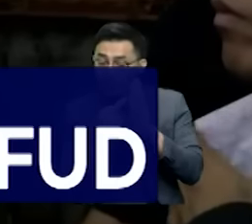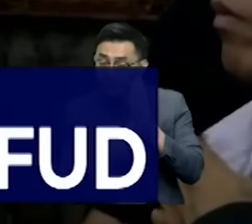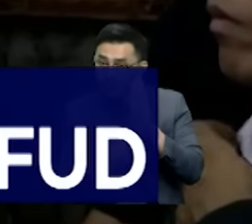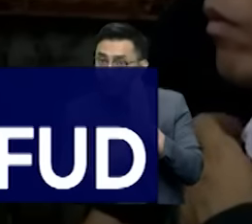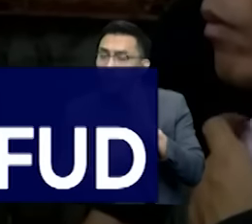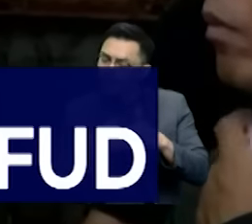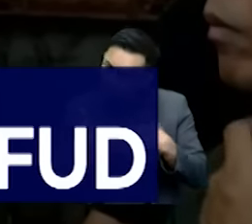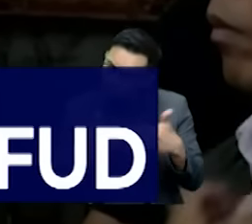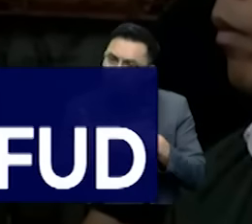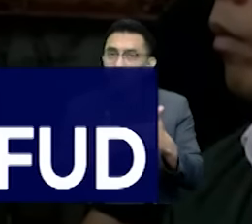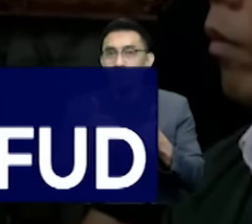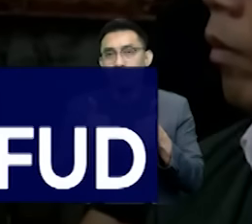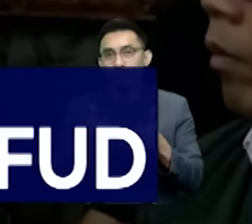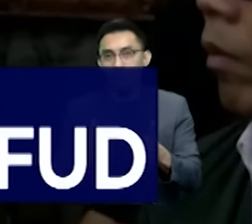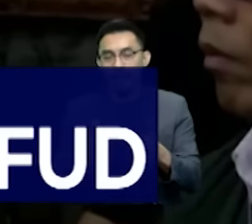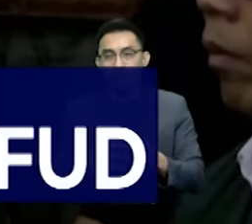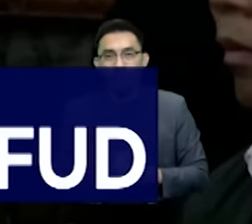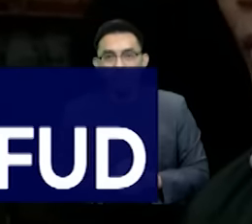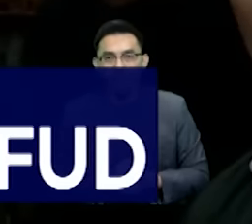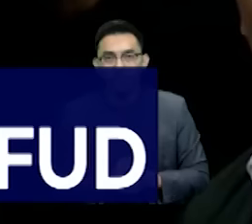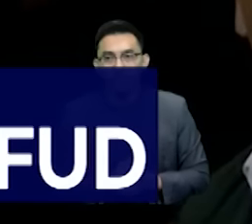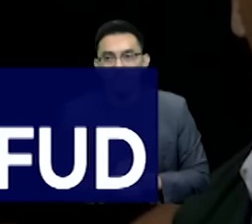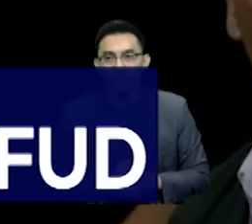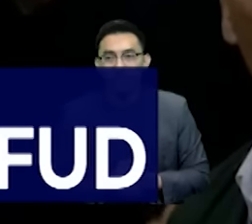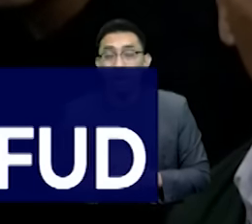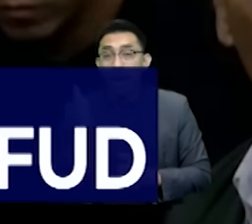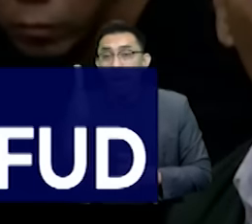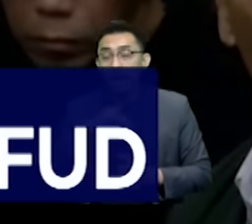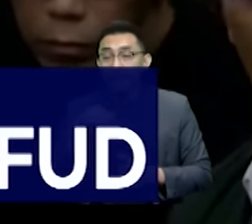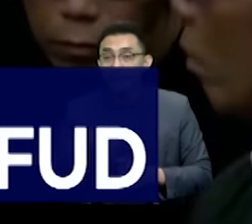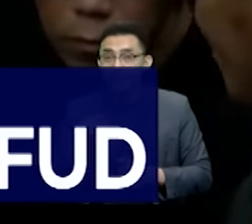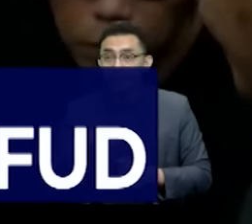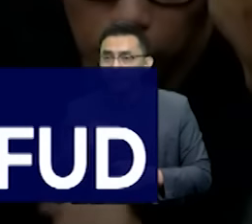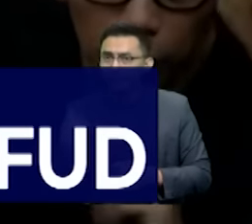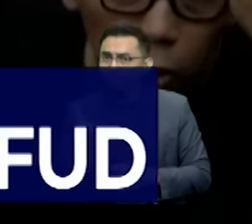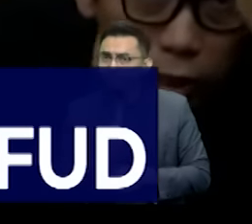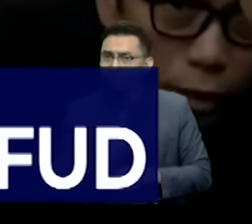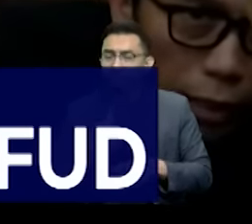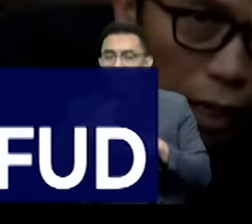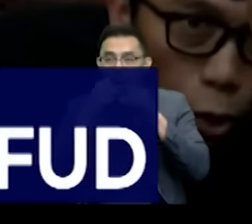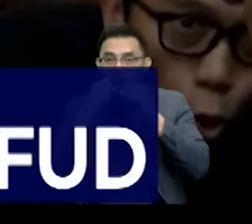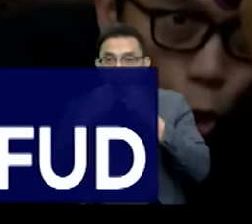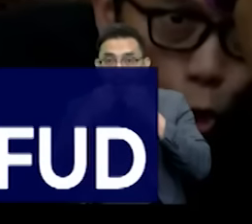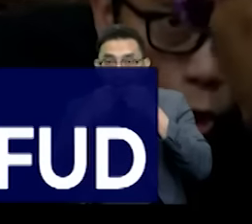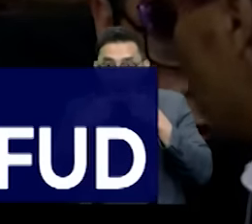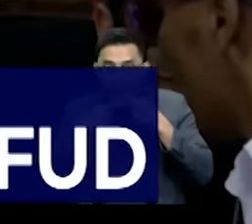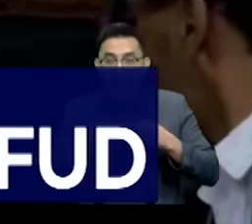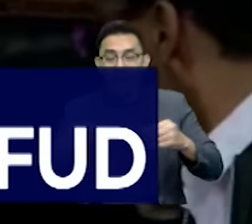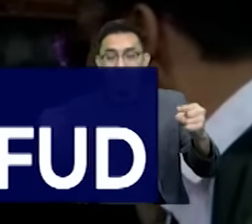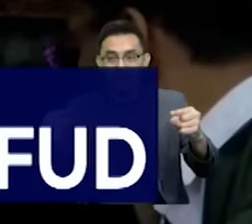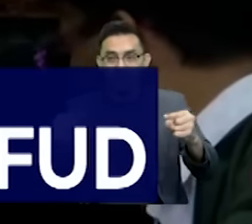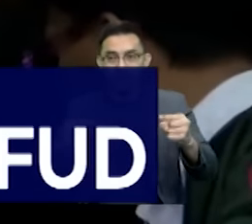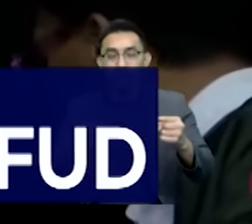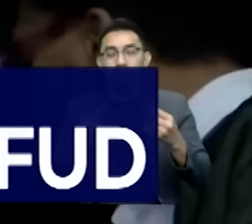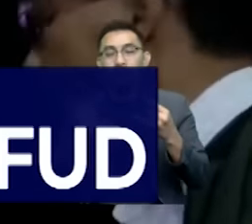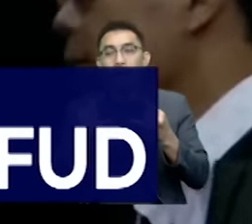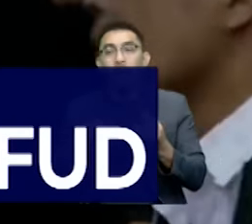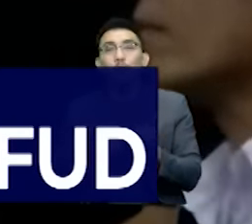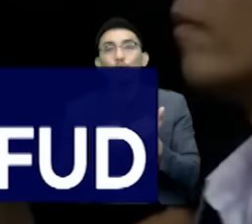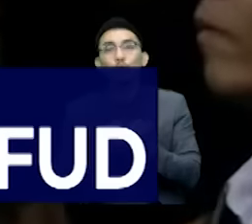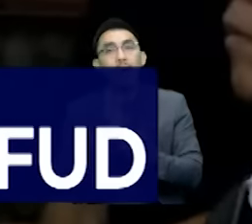Jadi ya, hari ini kita deklarasi bahwa Slank mendukung Ganjar